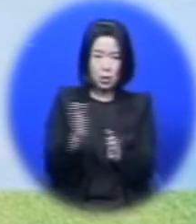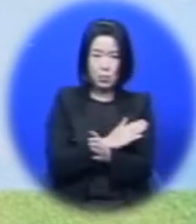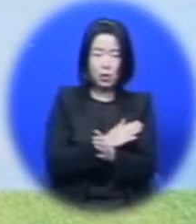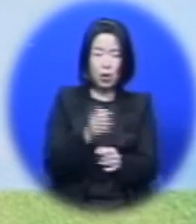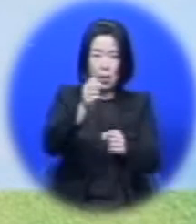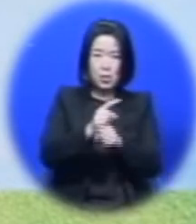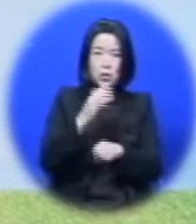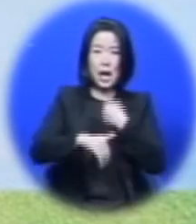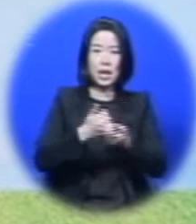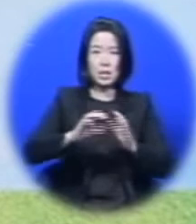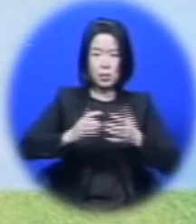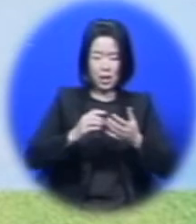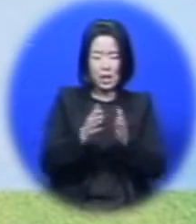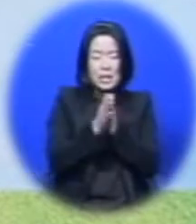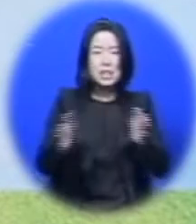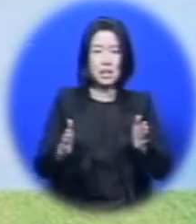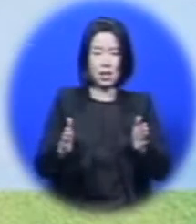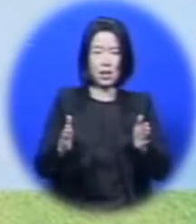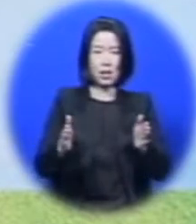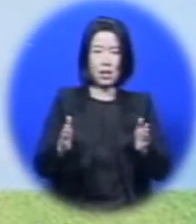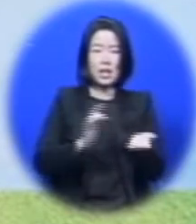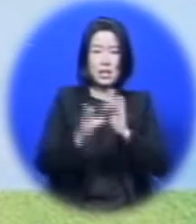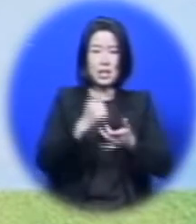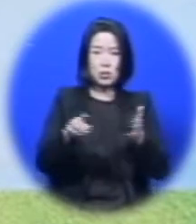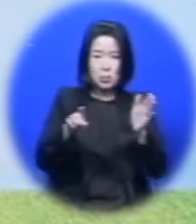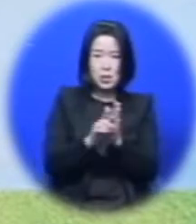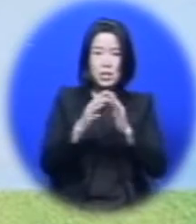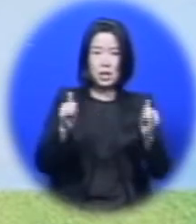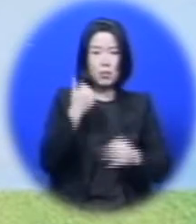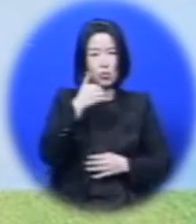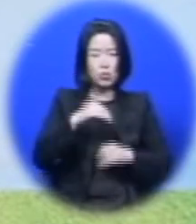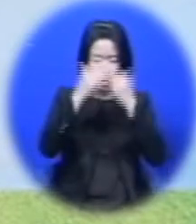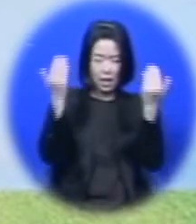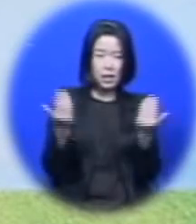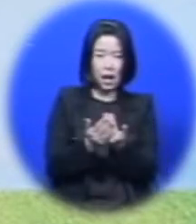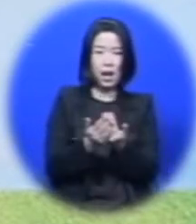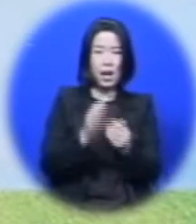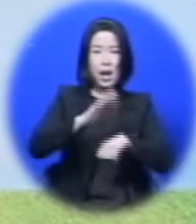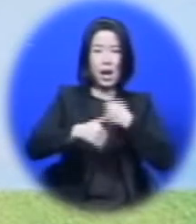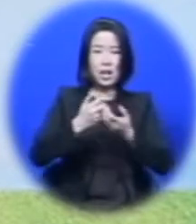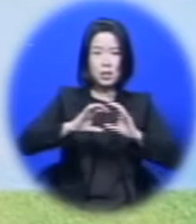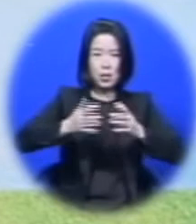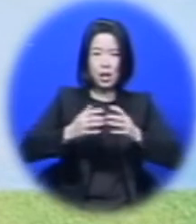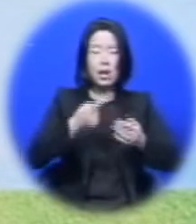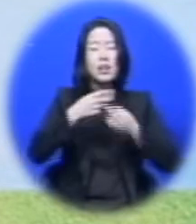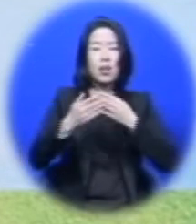하나님의 나라가 시작됩니다. 예수 믿는 사람은 누구나 다 하나님의 나라를 경험하고 살게 돼